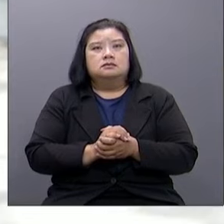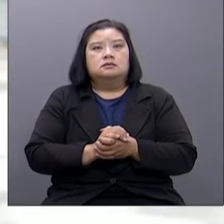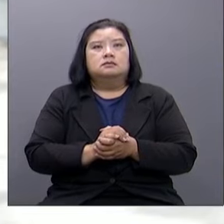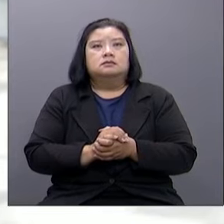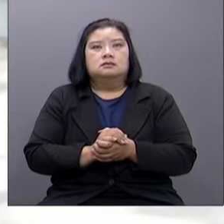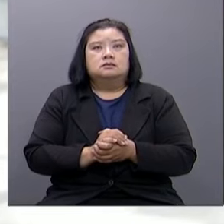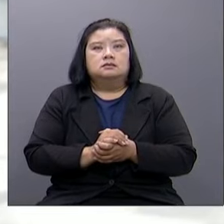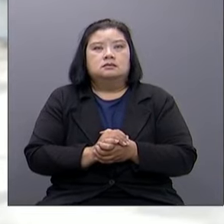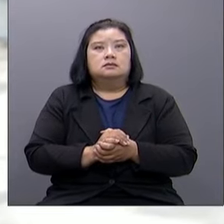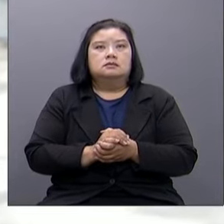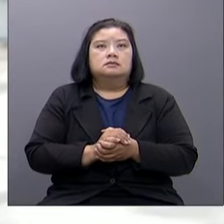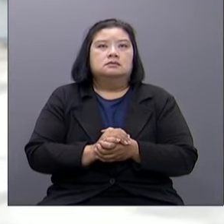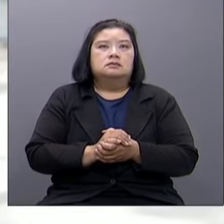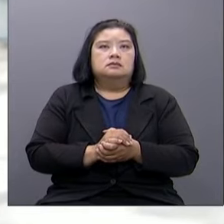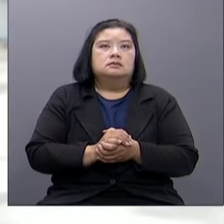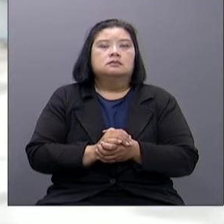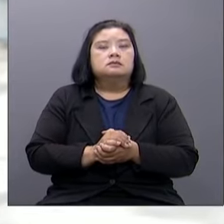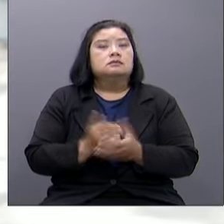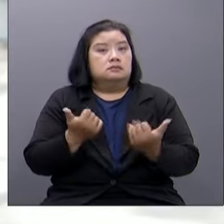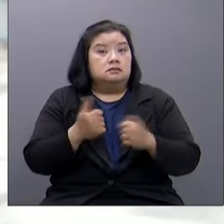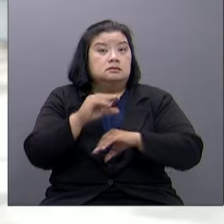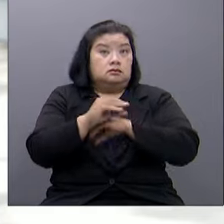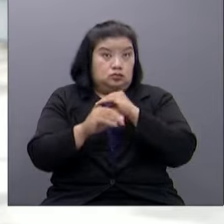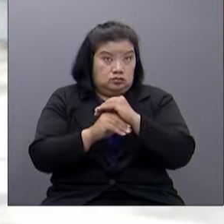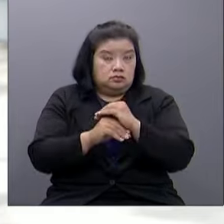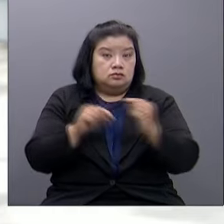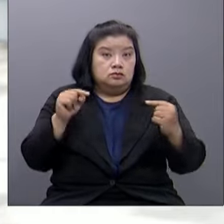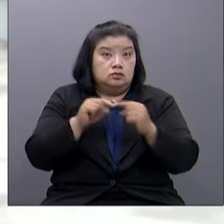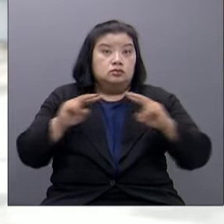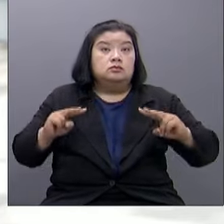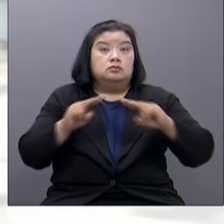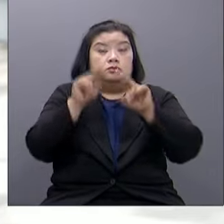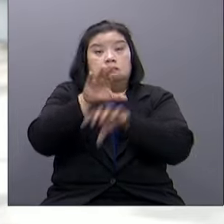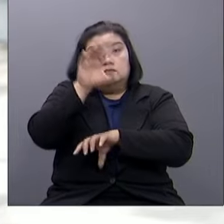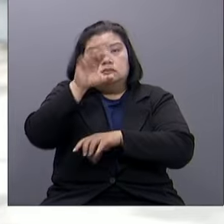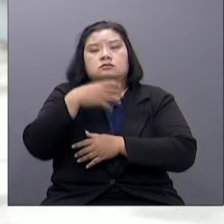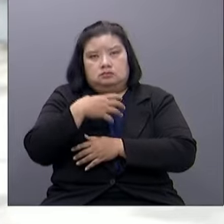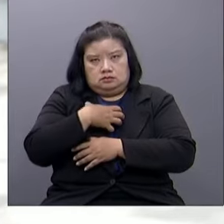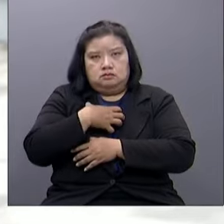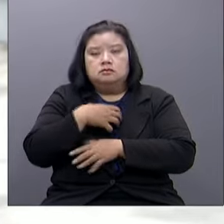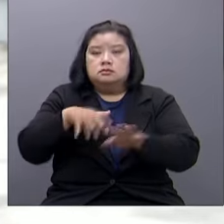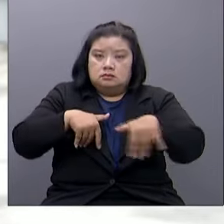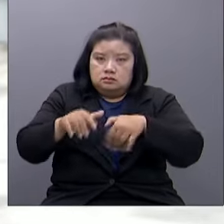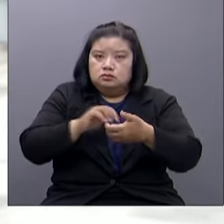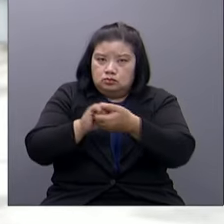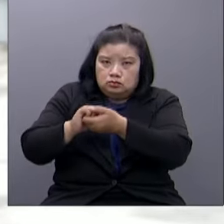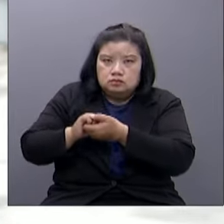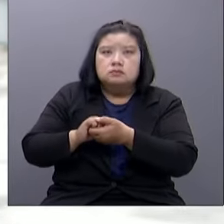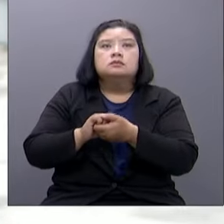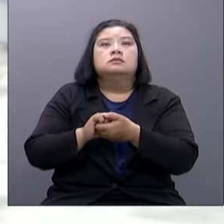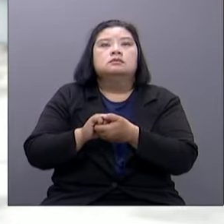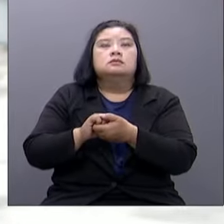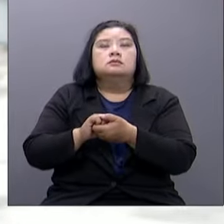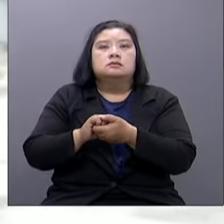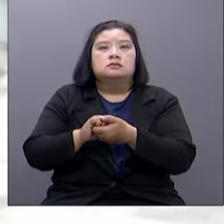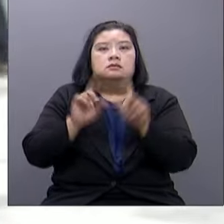มันเป็นโครงการที่เกิดจากมหาดไทยต้องการให้ท้องถิ่นรวมพลกันให้ประชาชนเนี่ยได้มีการ